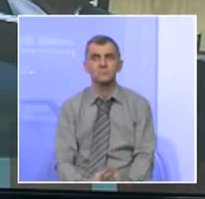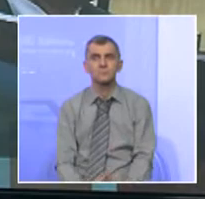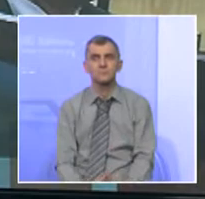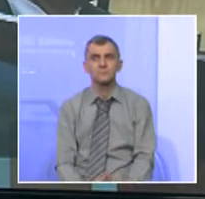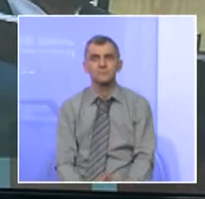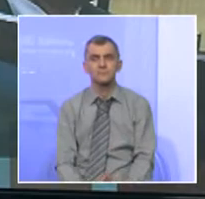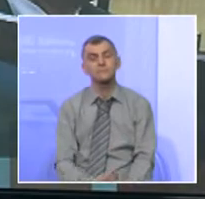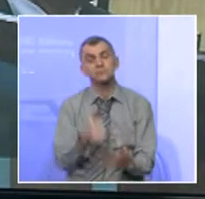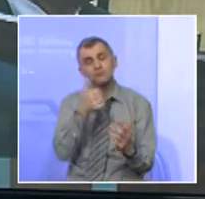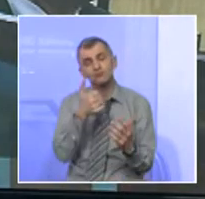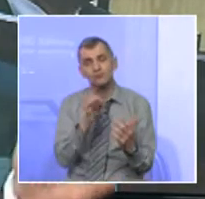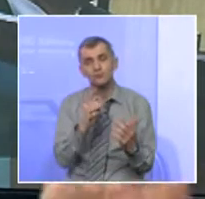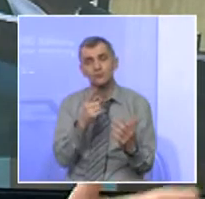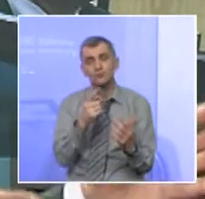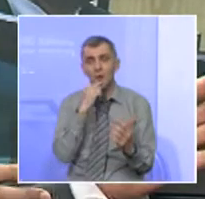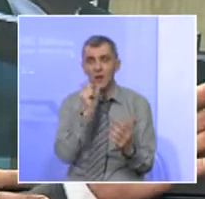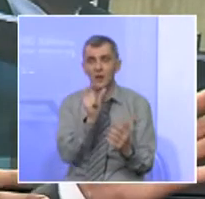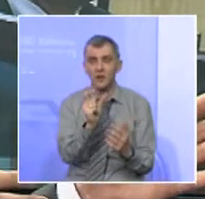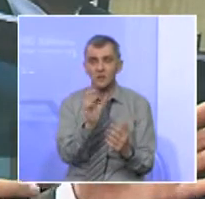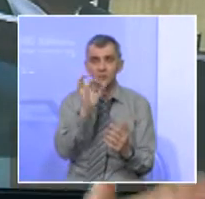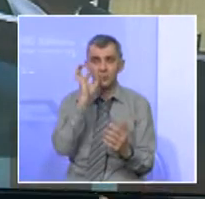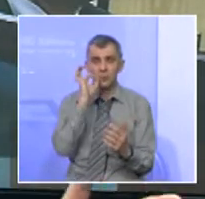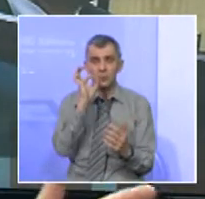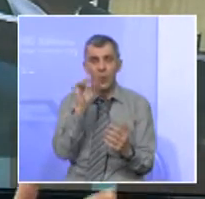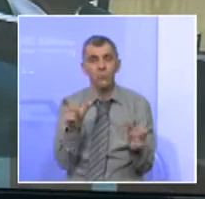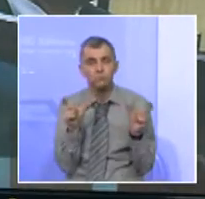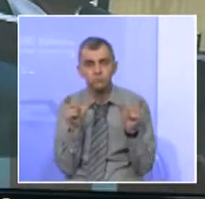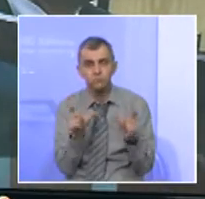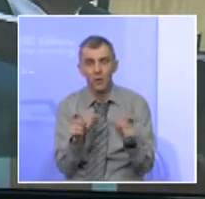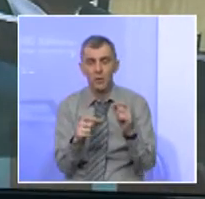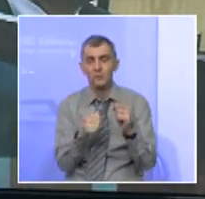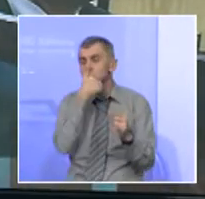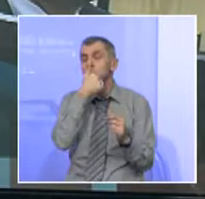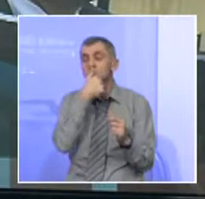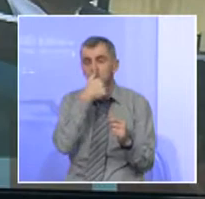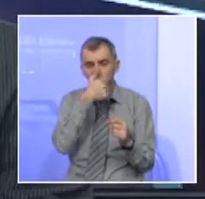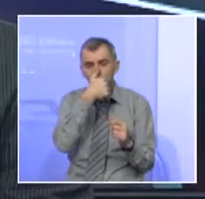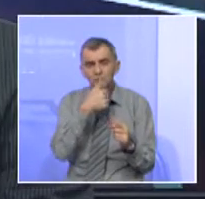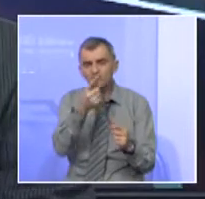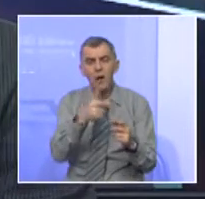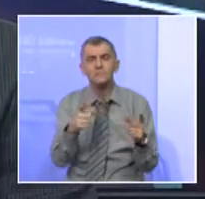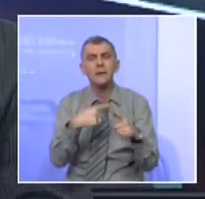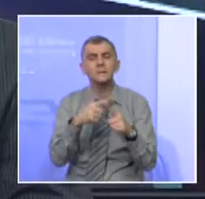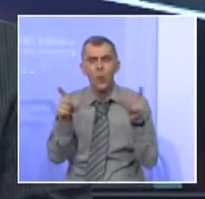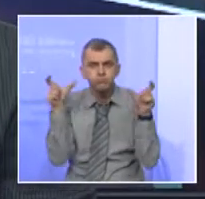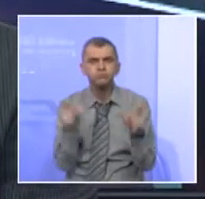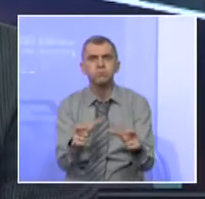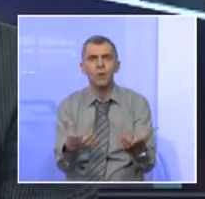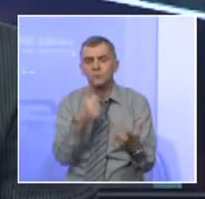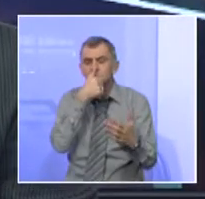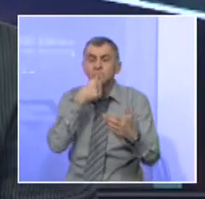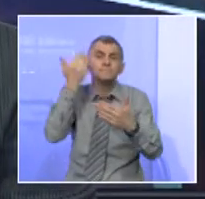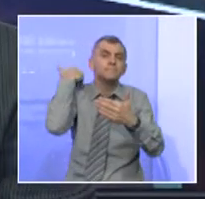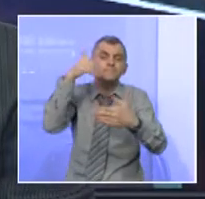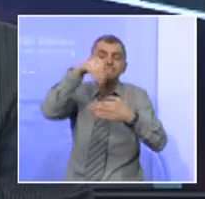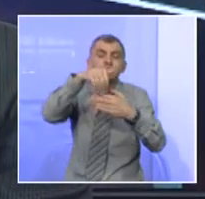je očito da je riječ o blokadi. Šta je razlog blokade? Šta je u pozadini te